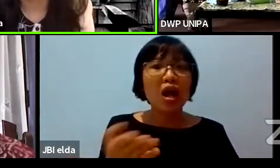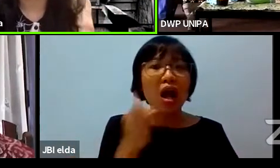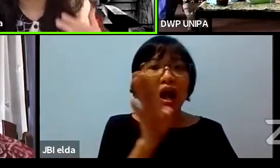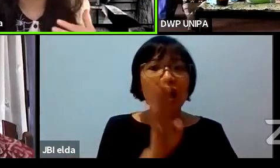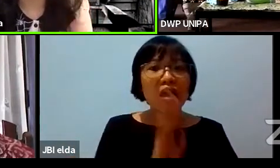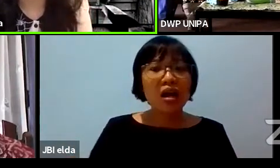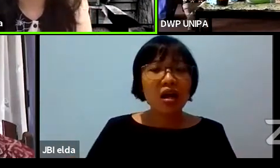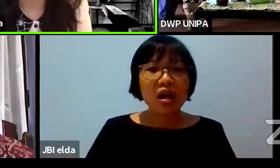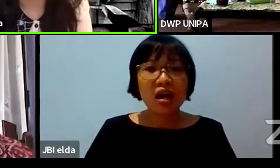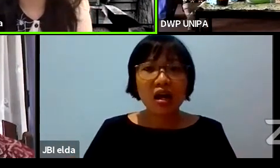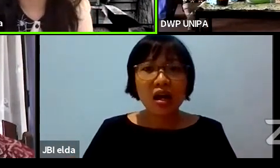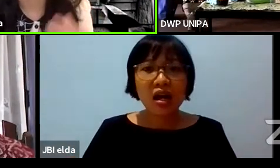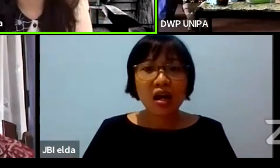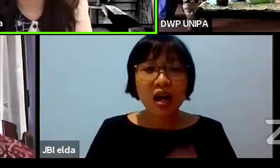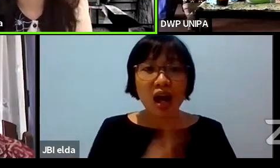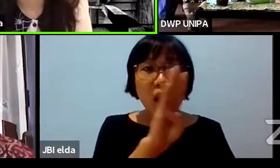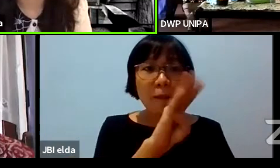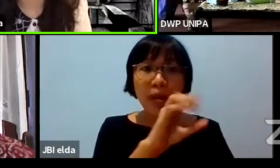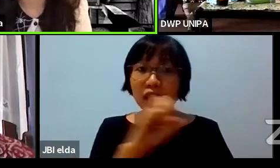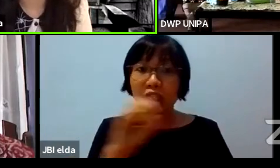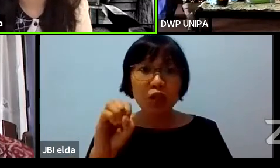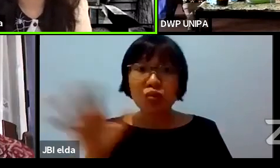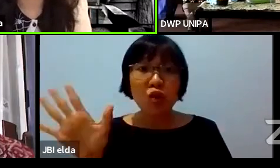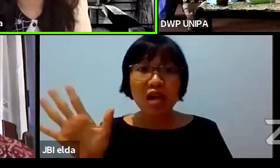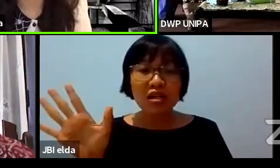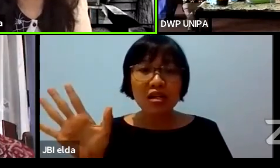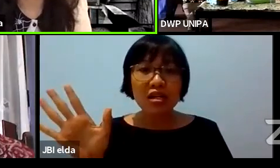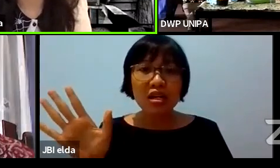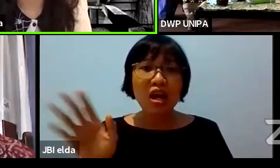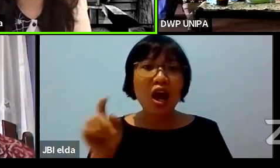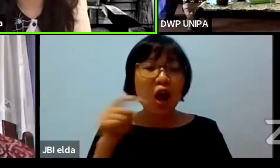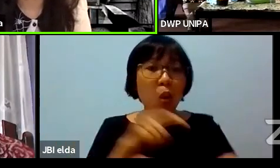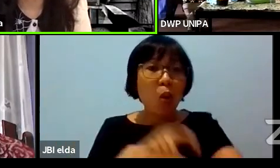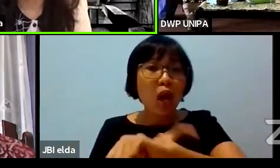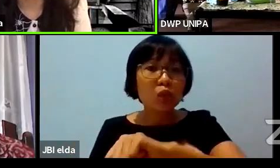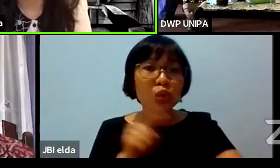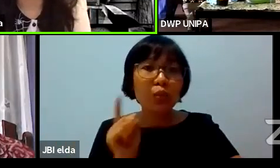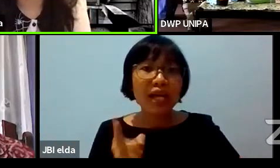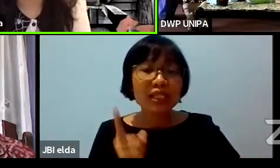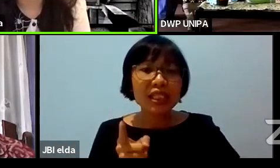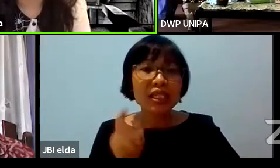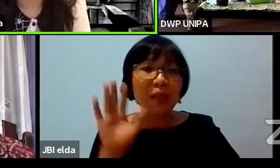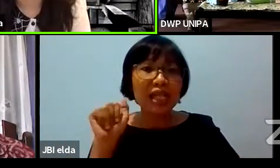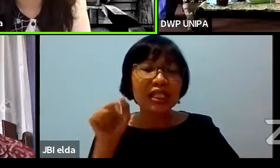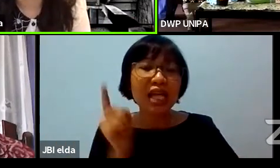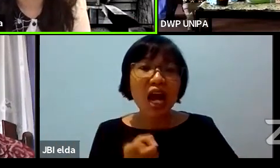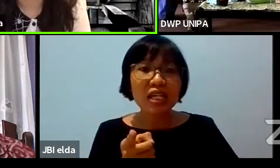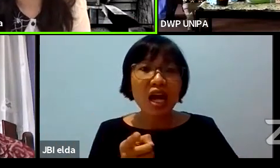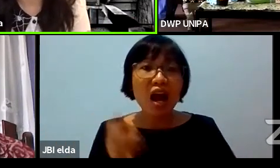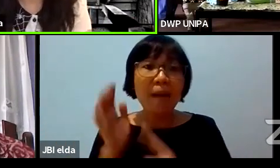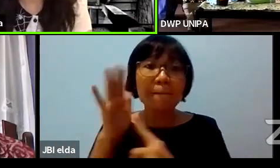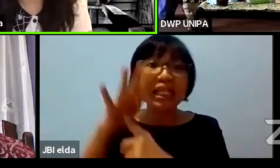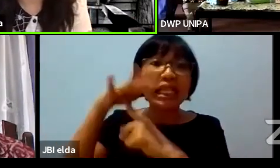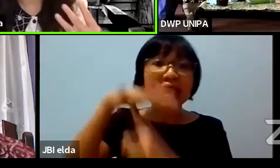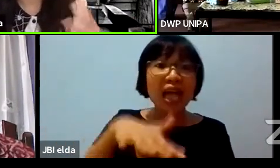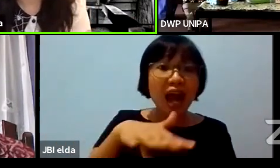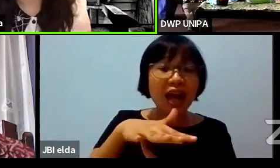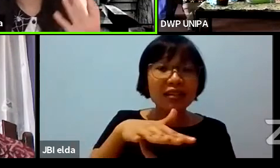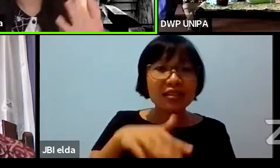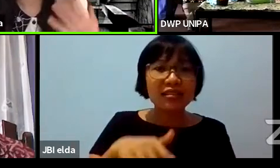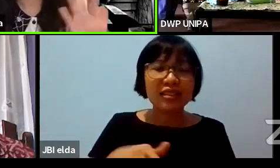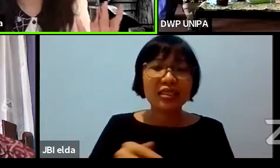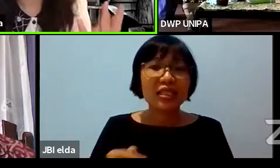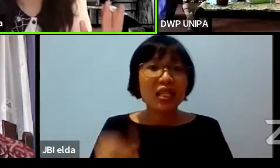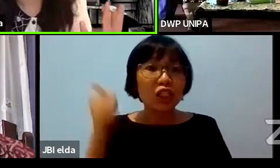yang terus berlangsung sampai sekarang. Dan seperti Australia sekarang kan masih settler colony gitu, masih negara yang